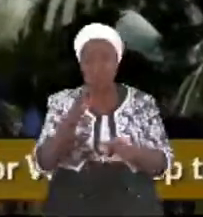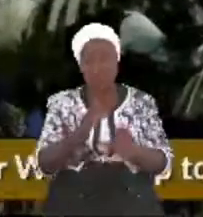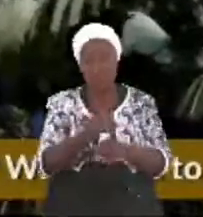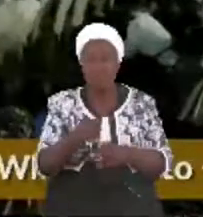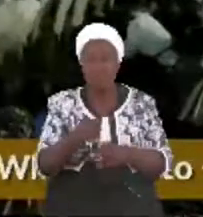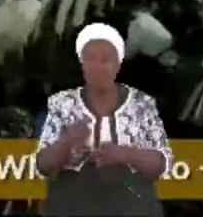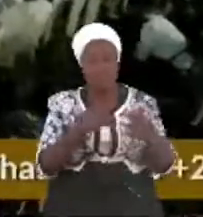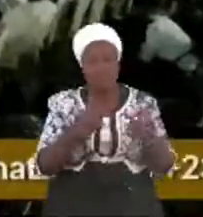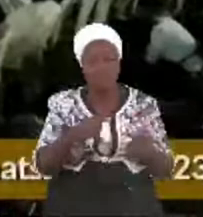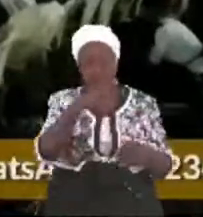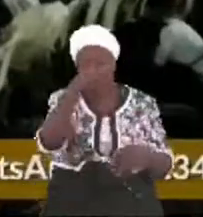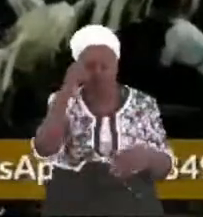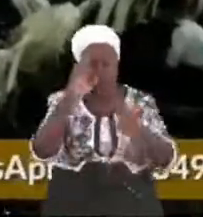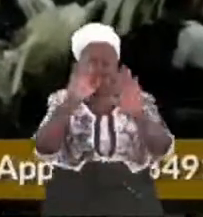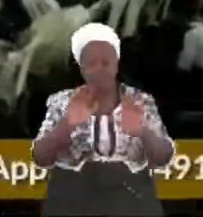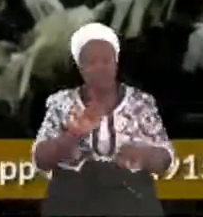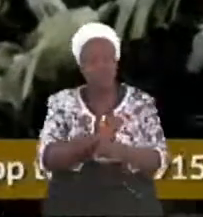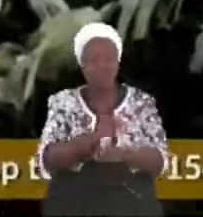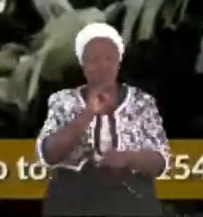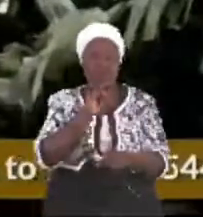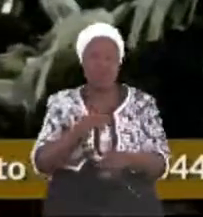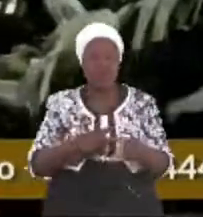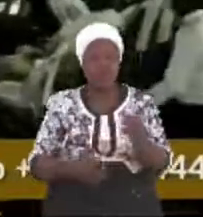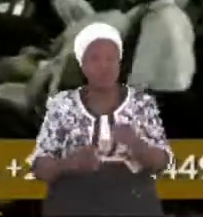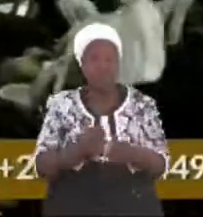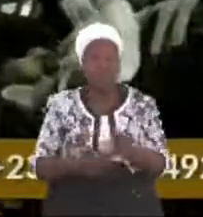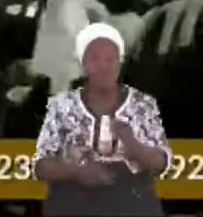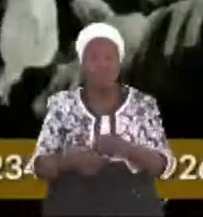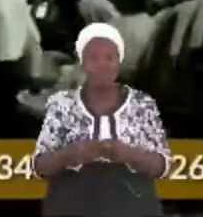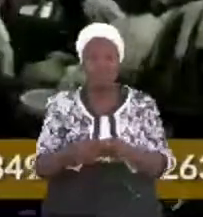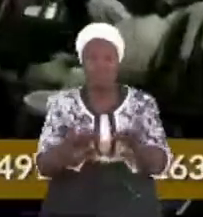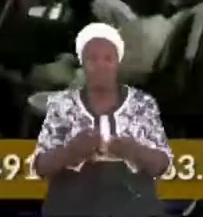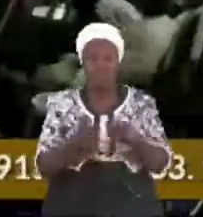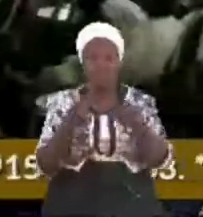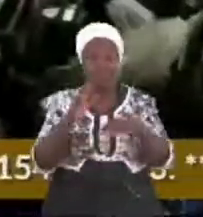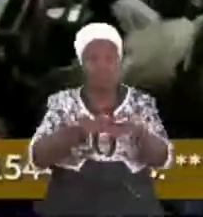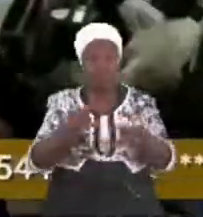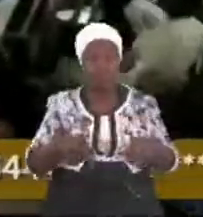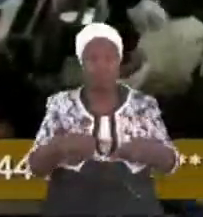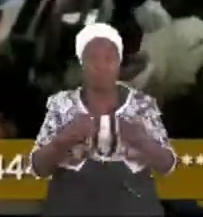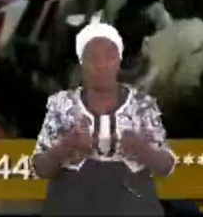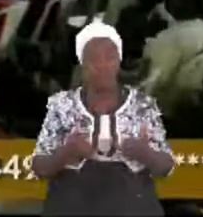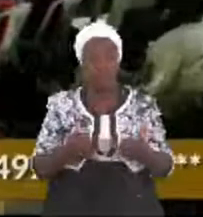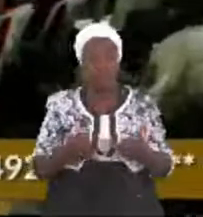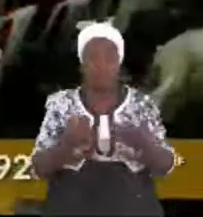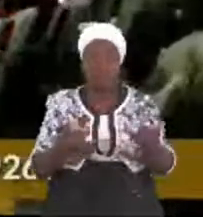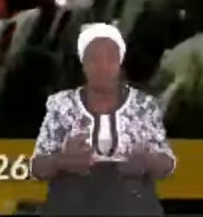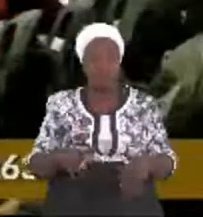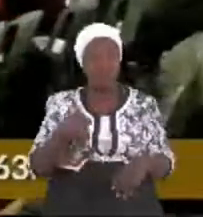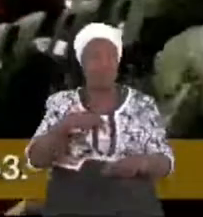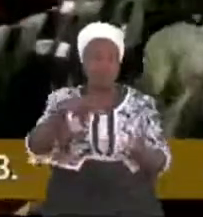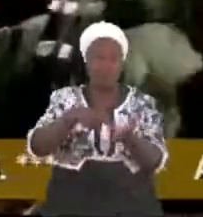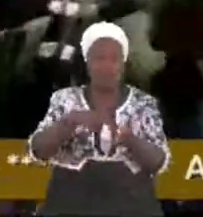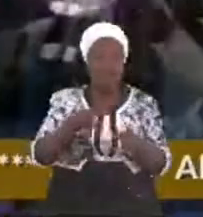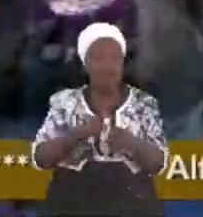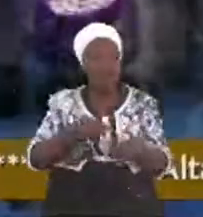Préparez-vous, car les miracles sont sur le point d'être libérés. Levons-nous, comme nous accueillons notre Père dans le Seigneur,